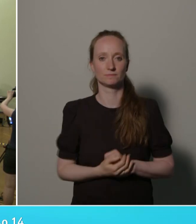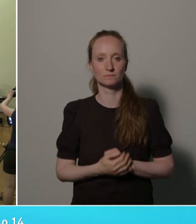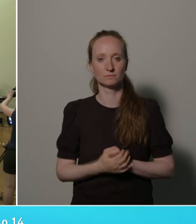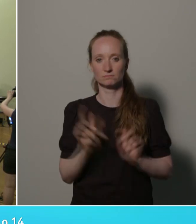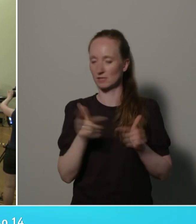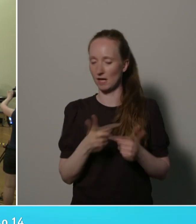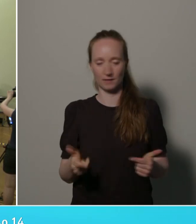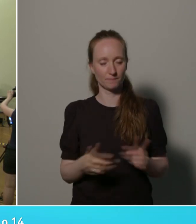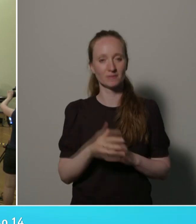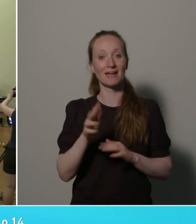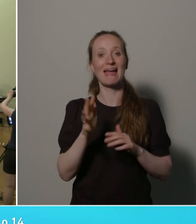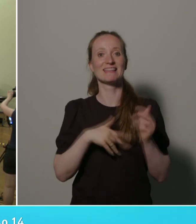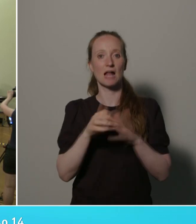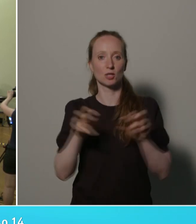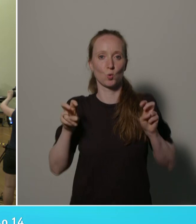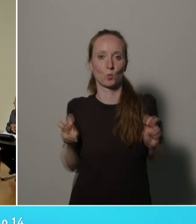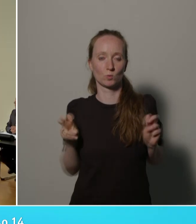Das ist nicht der Fall. Gibt es Enthaltungen?